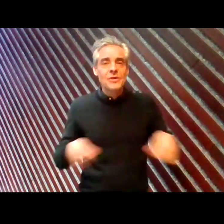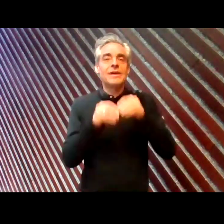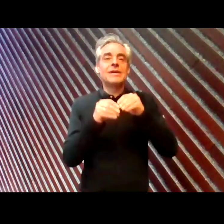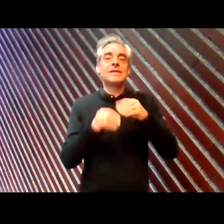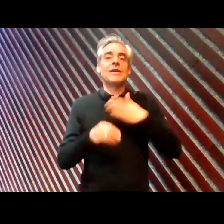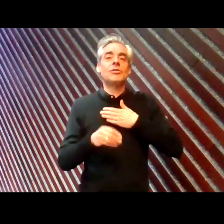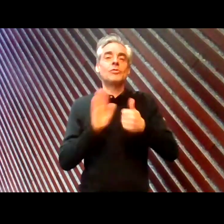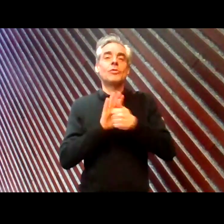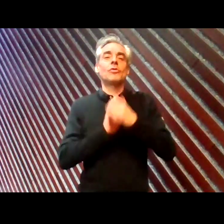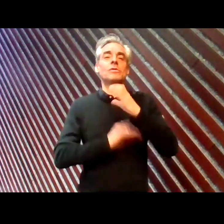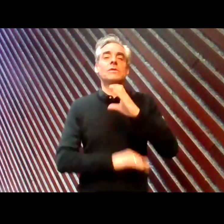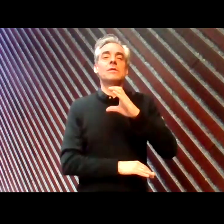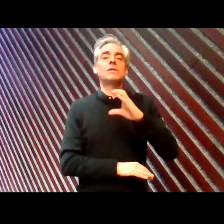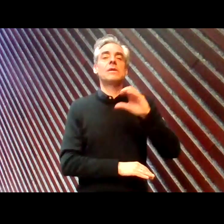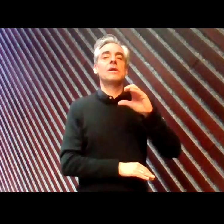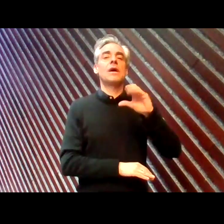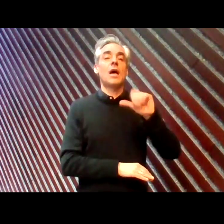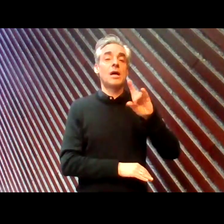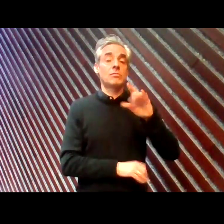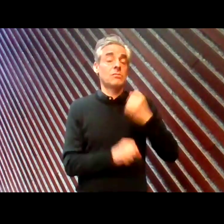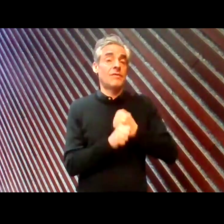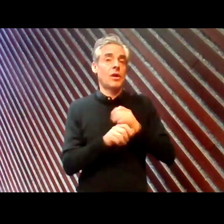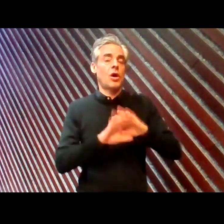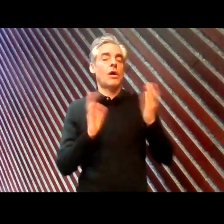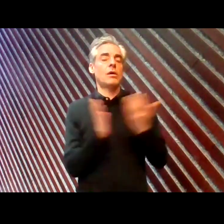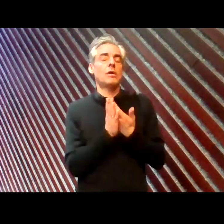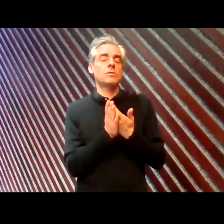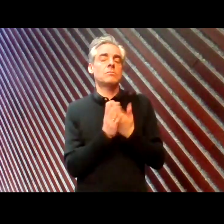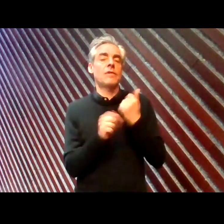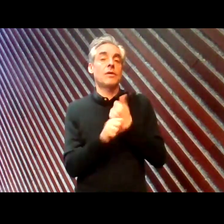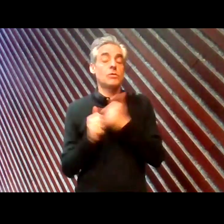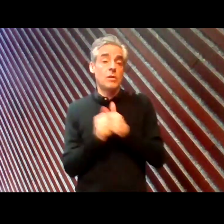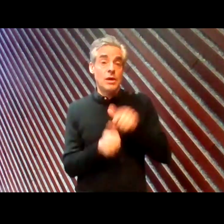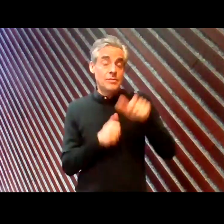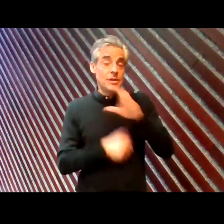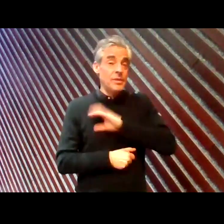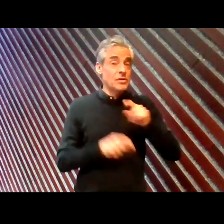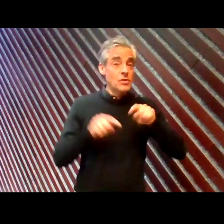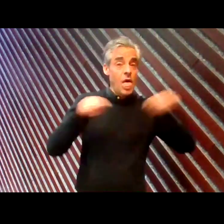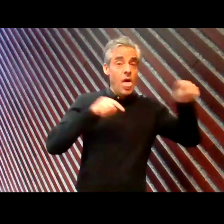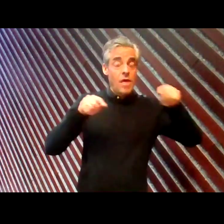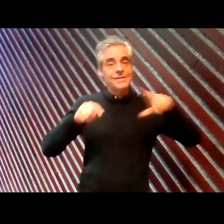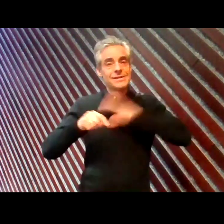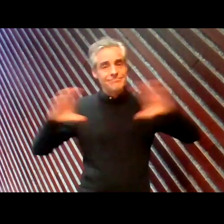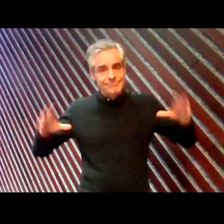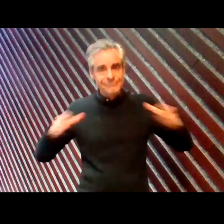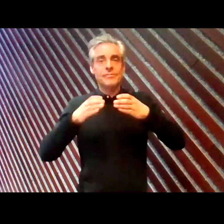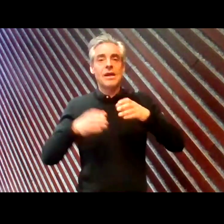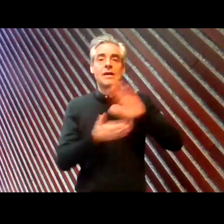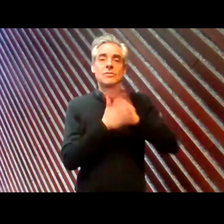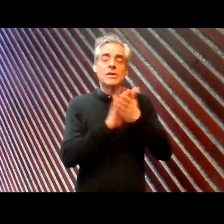le rôle du CCRH c'est vraiment de faire travailler ensemble c'est de faire coopérer des gens qui'ont aucune raison de le faire des associations de